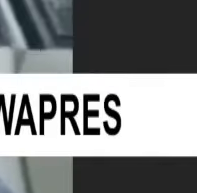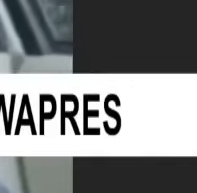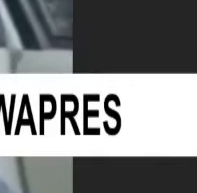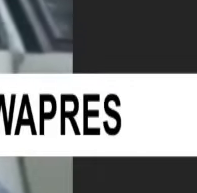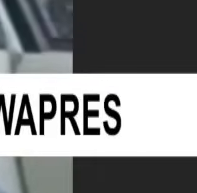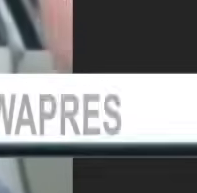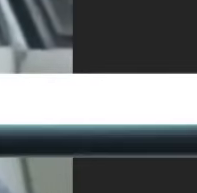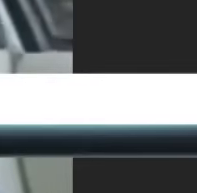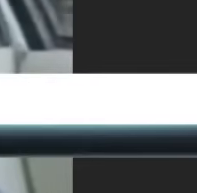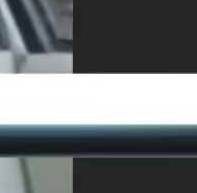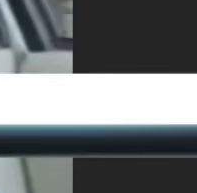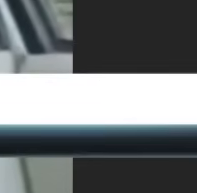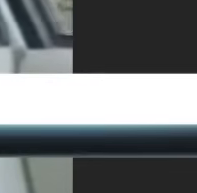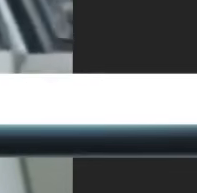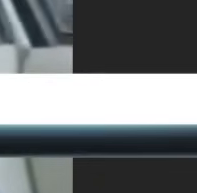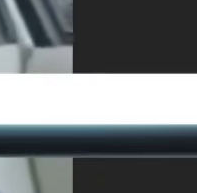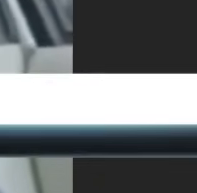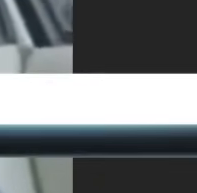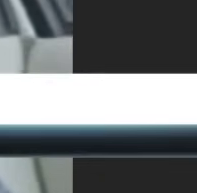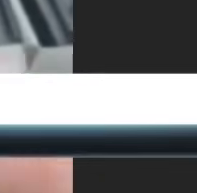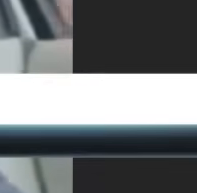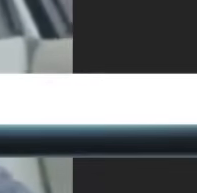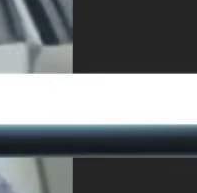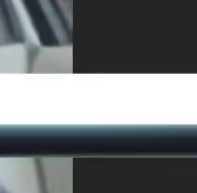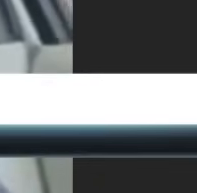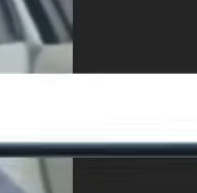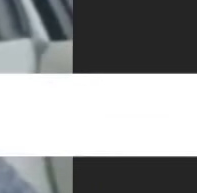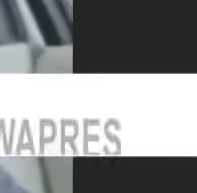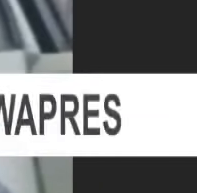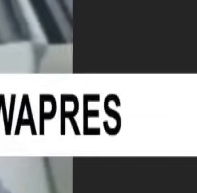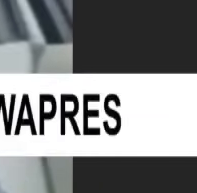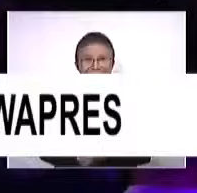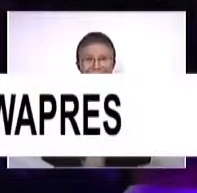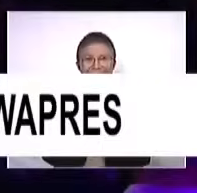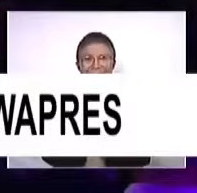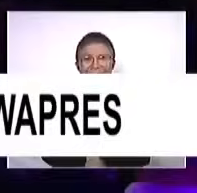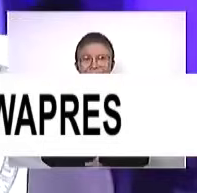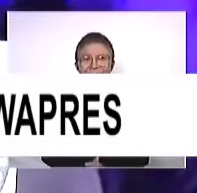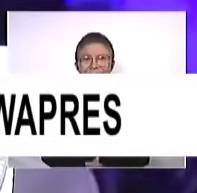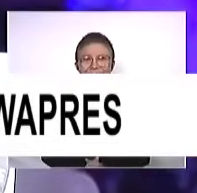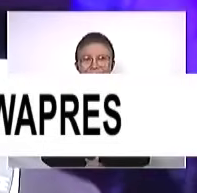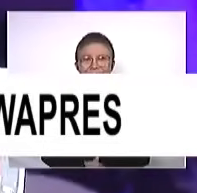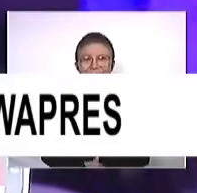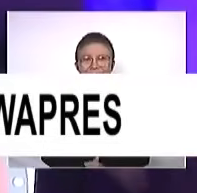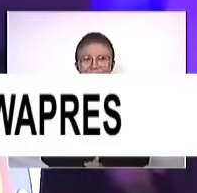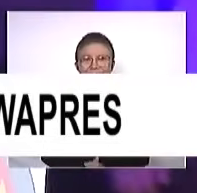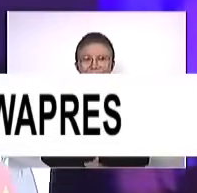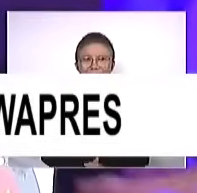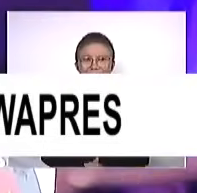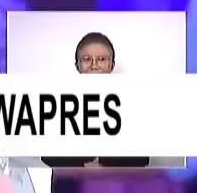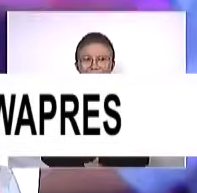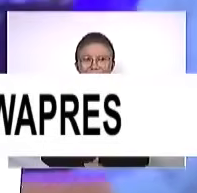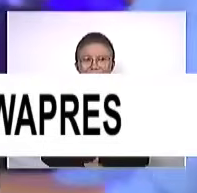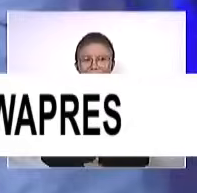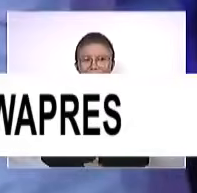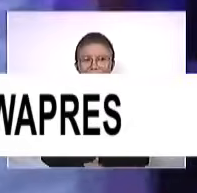e memunculkan sebuah apa namanya dialektik dialektika intelektual ya diskursus yang mendalam yang detail